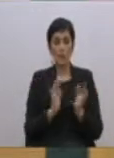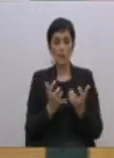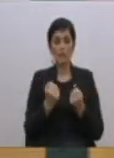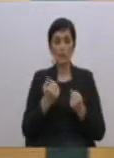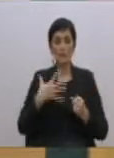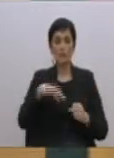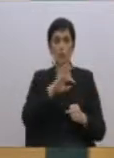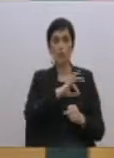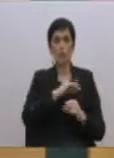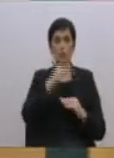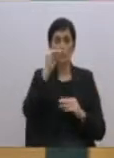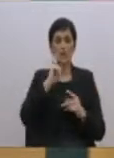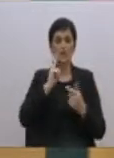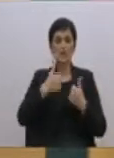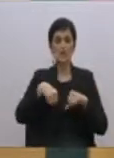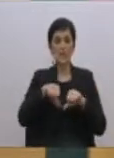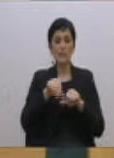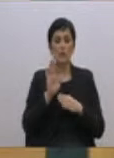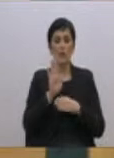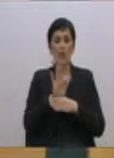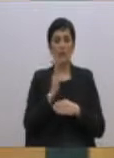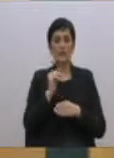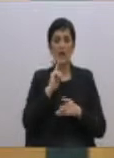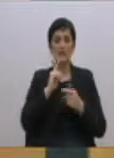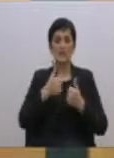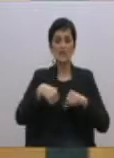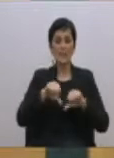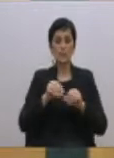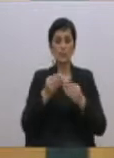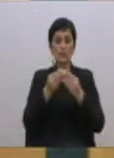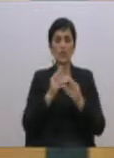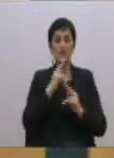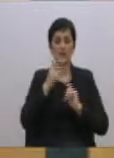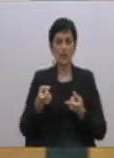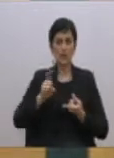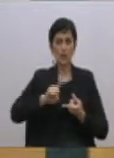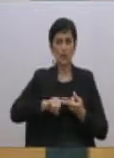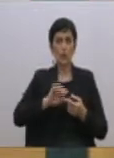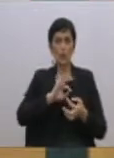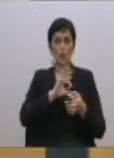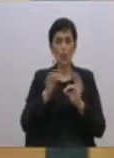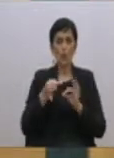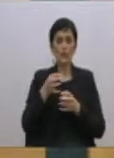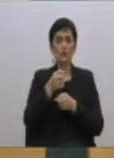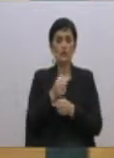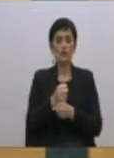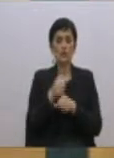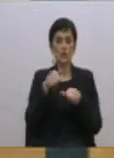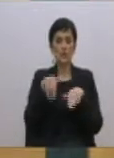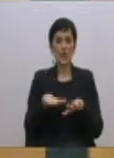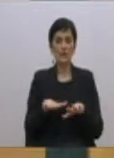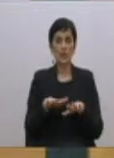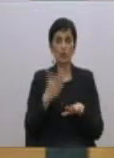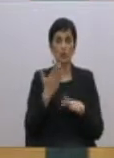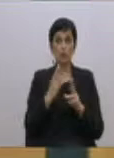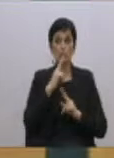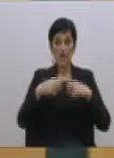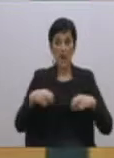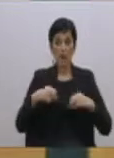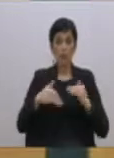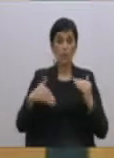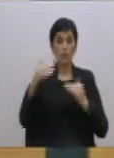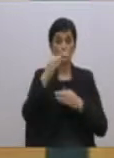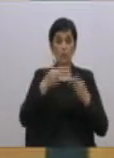საქართველოს იუსტიციის უმაღლეს საბჭოს განკარგულებისა და საბჭოს წარდგინების გასაჩირების საკითხთან დაკავშირებული შეზღუდვის დადგენას. კერძოდ, თუ საჩირის განხილვის